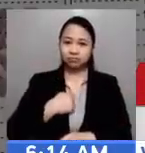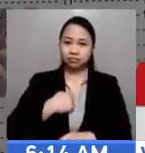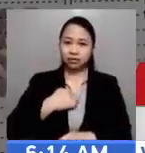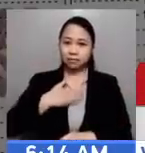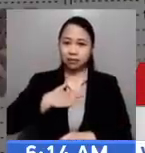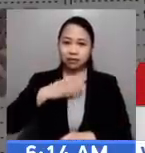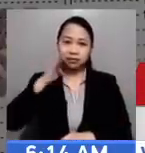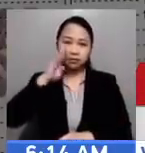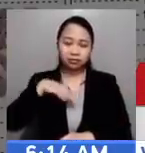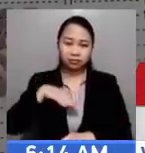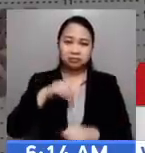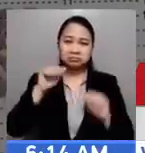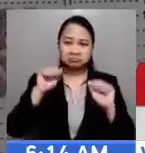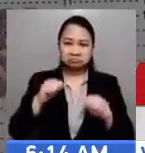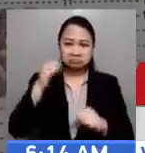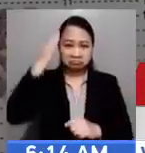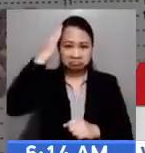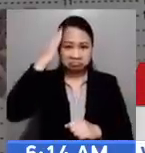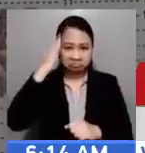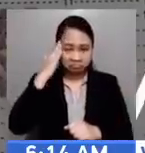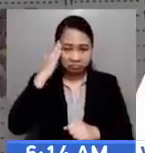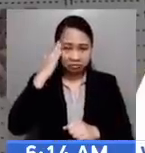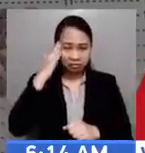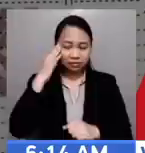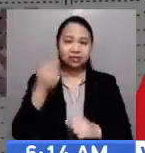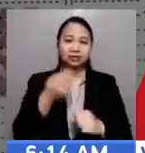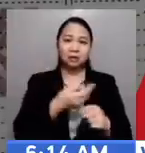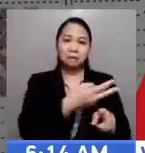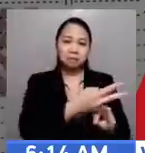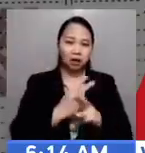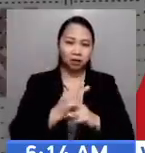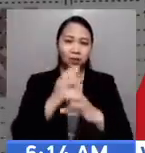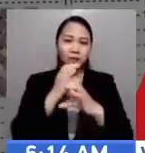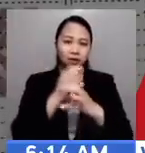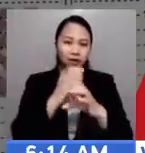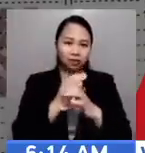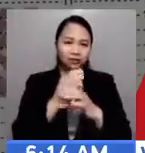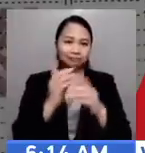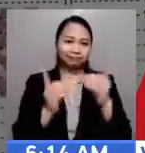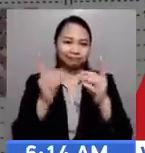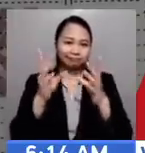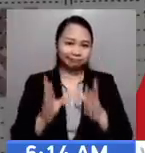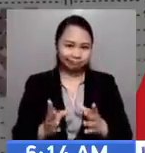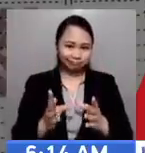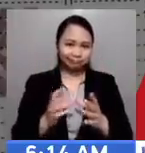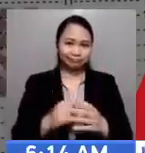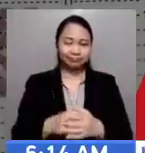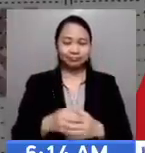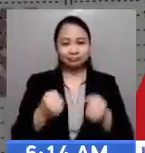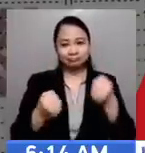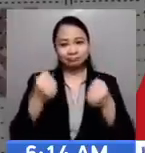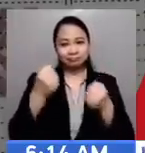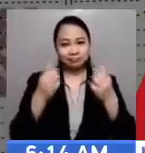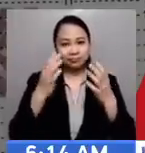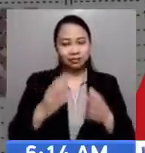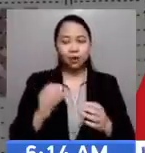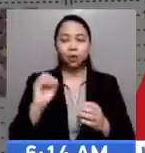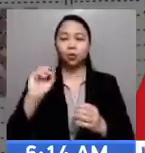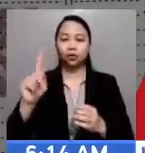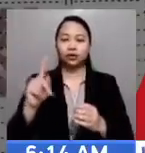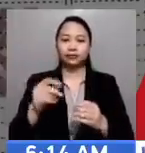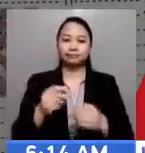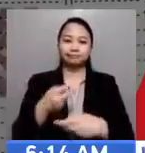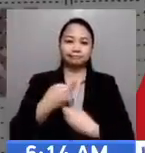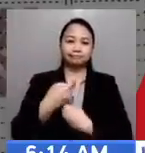income, babiyahe siya since na driver din siya ng TNVS. Kaya binigay ko naman. So without ano naman